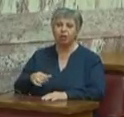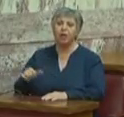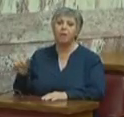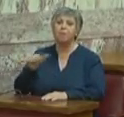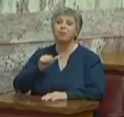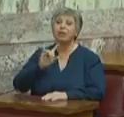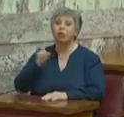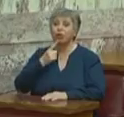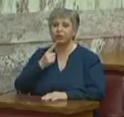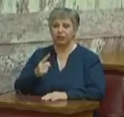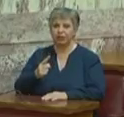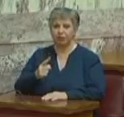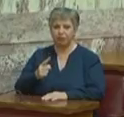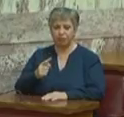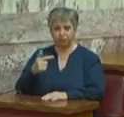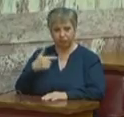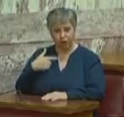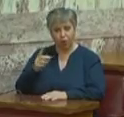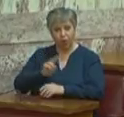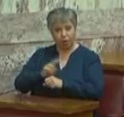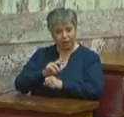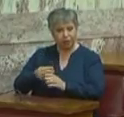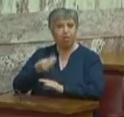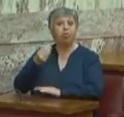Κυρίες και κύριοι συνάδελφοι,